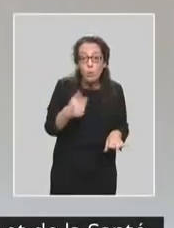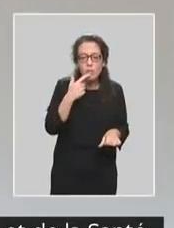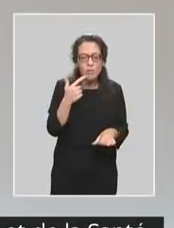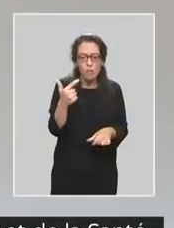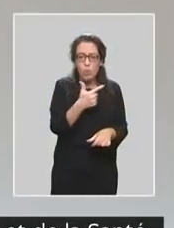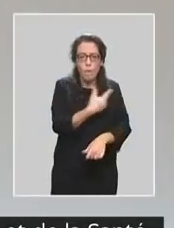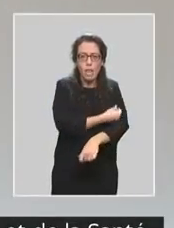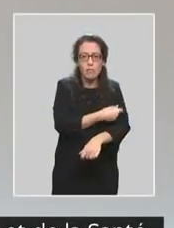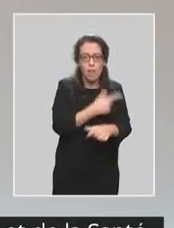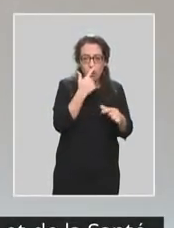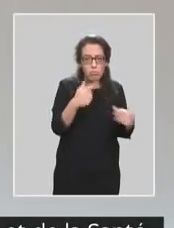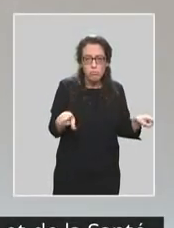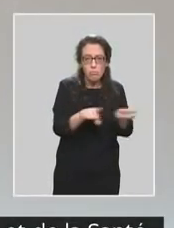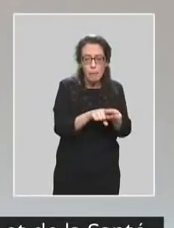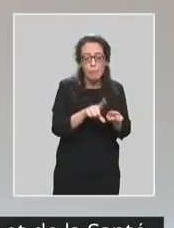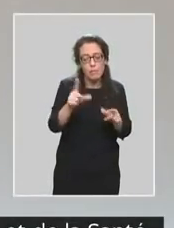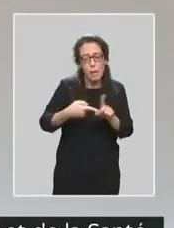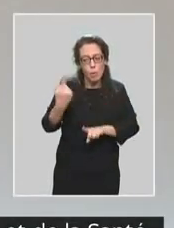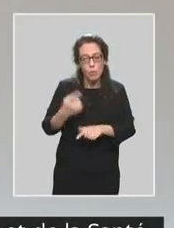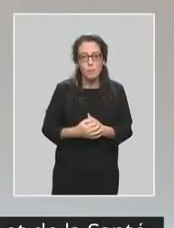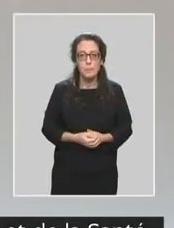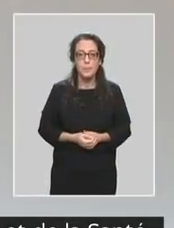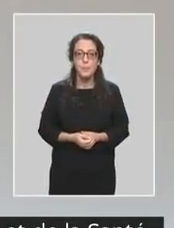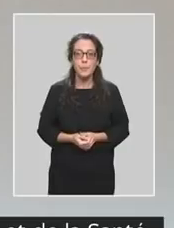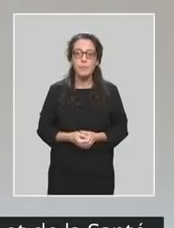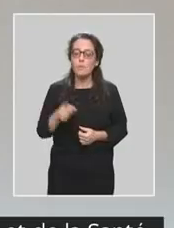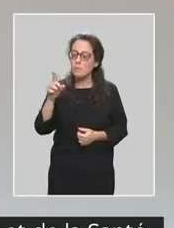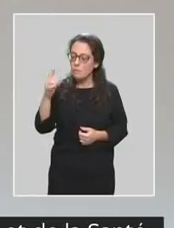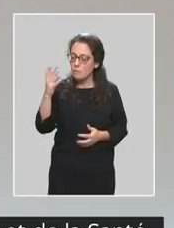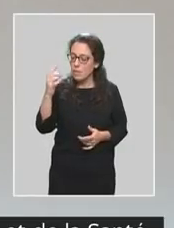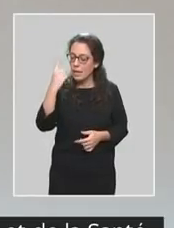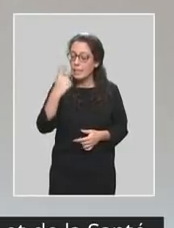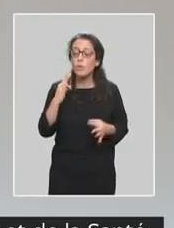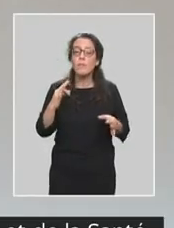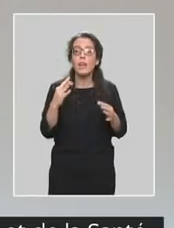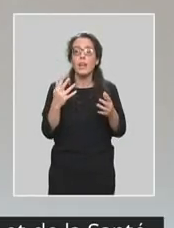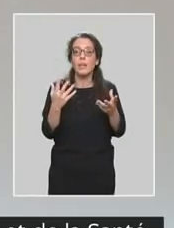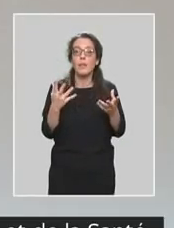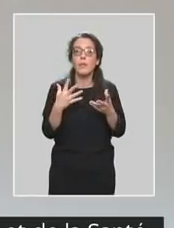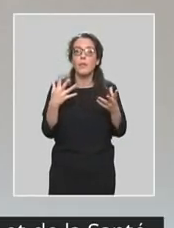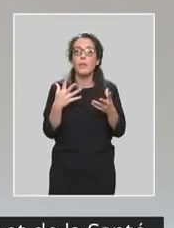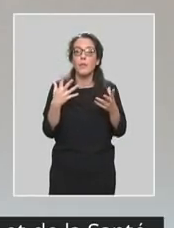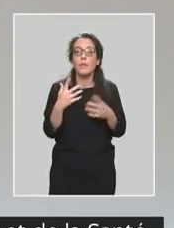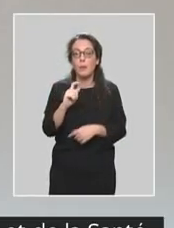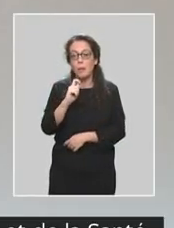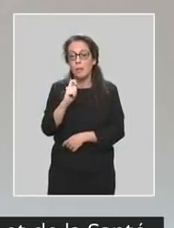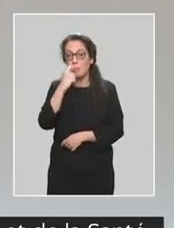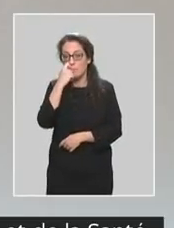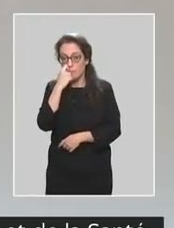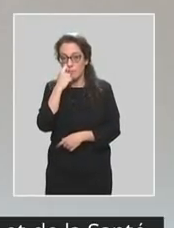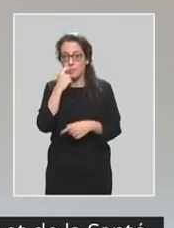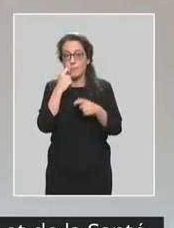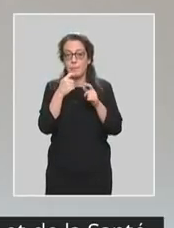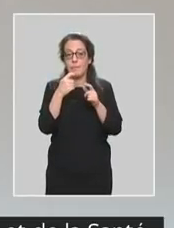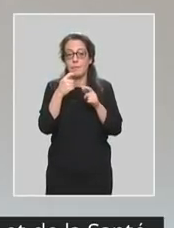vaccins sont équivalents, je le dis parce que c'est important. Vous m'avez posé la question de la validité du test dans le pass sanitaire, c'est à partir